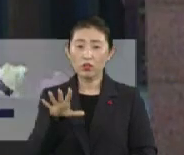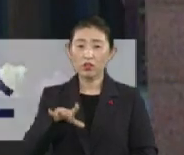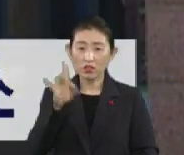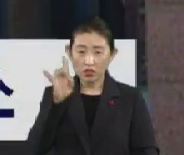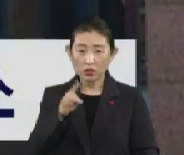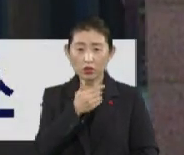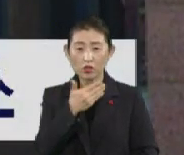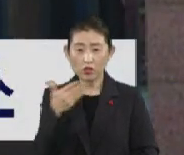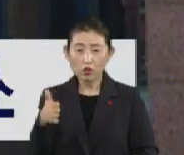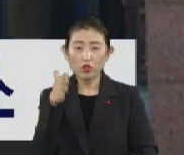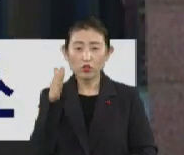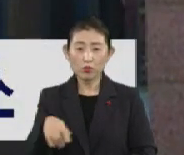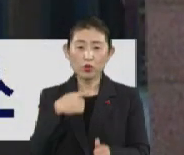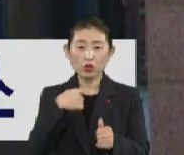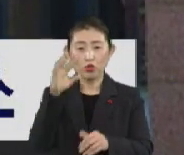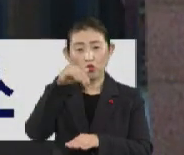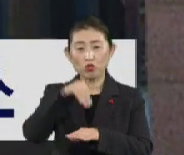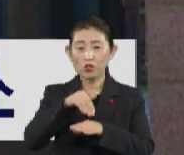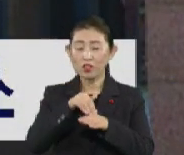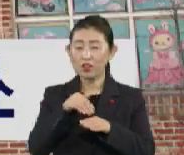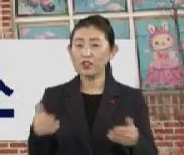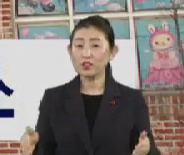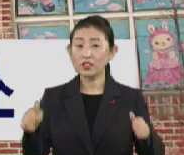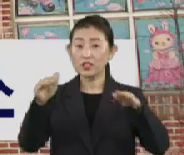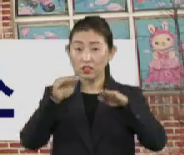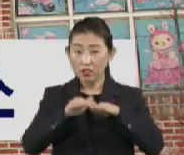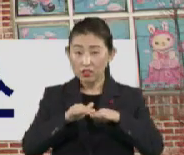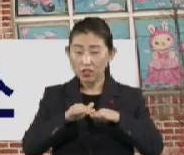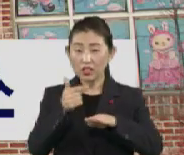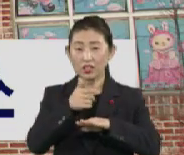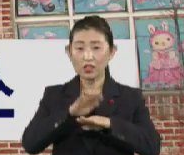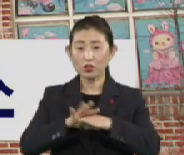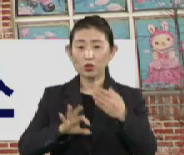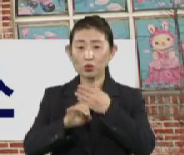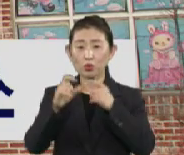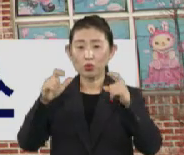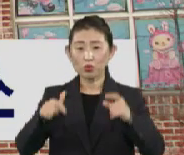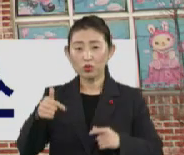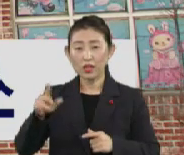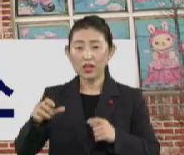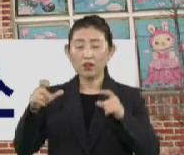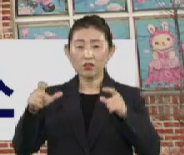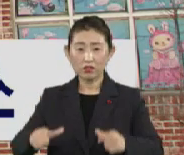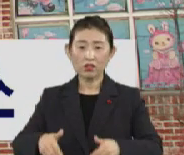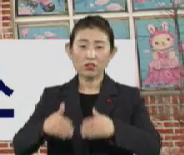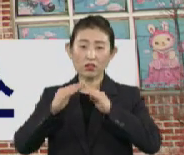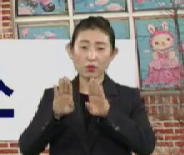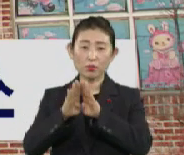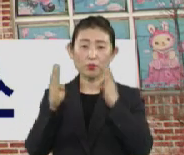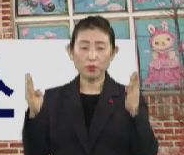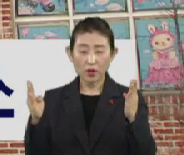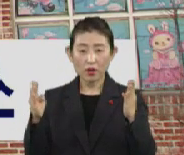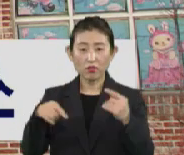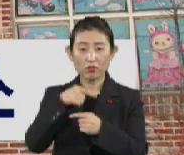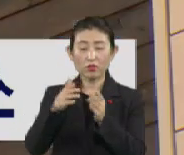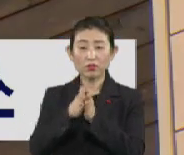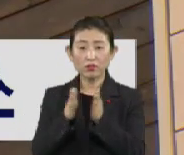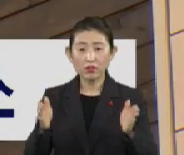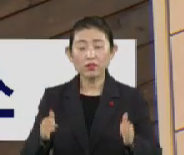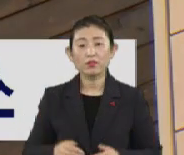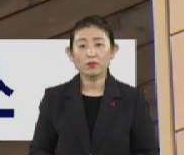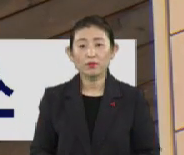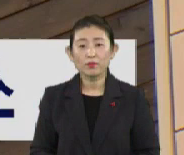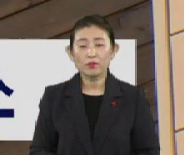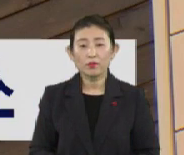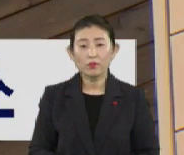전국 최초 구급대원 전문 교육 훈련 시설인 구급교육센터가 대전 동구 가양동에 문을 열고 본격적인